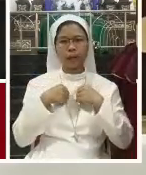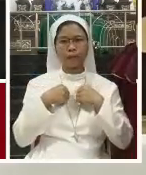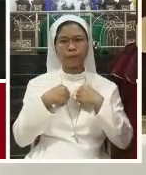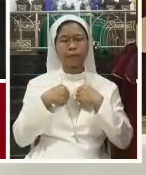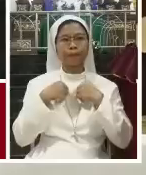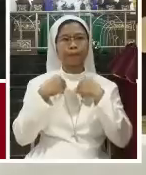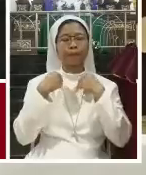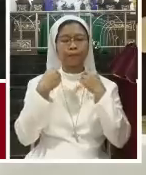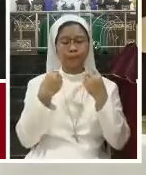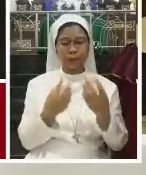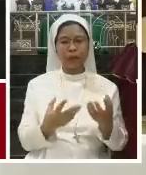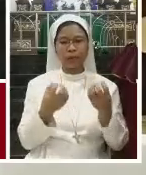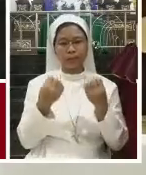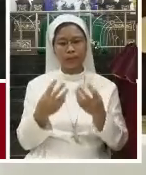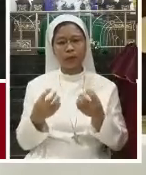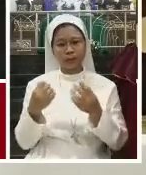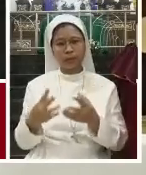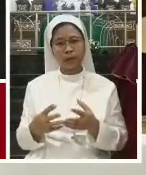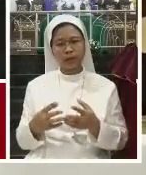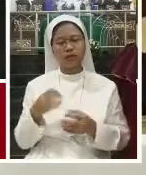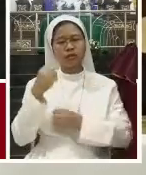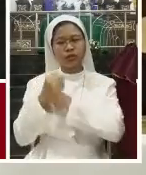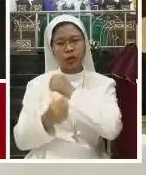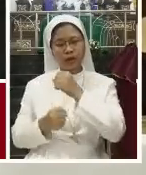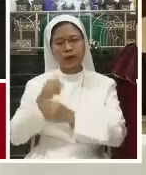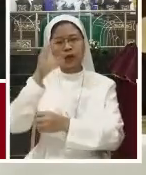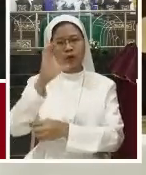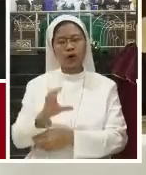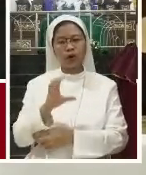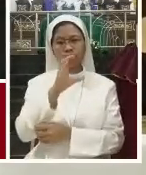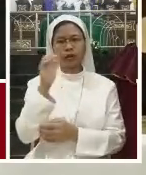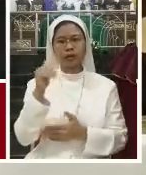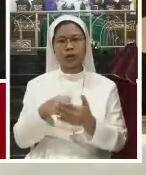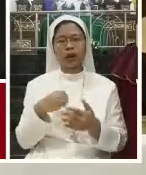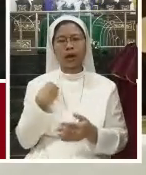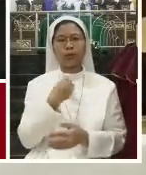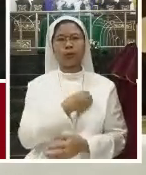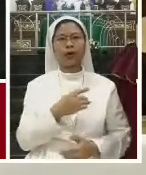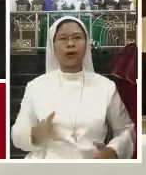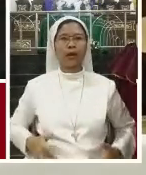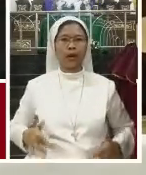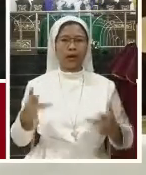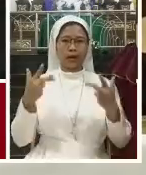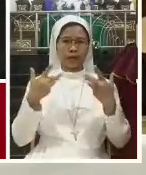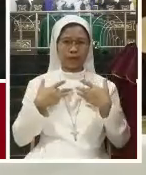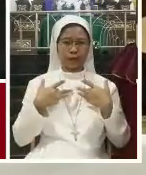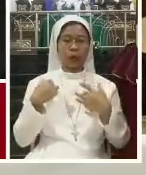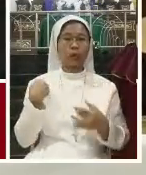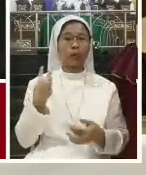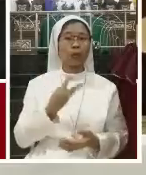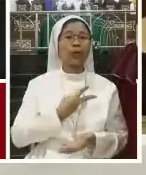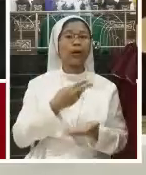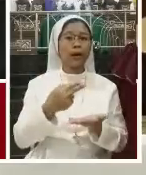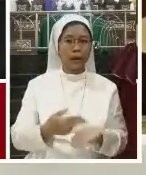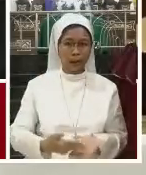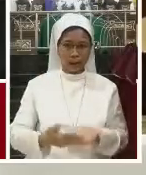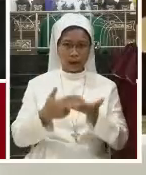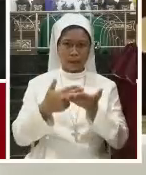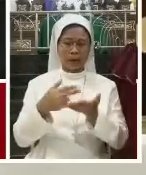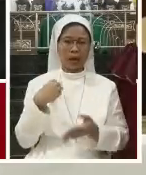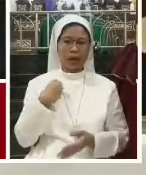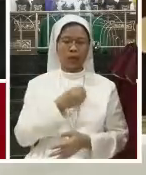kan krus na pinapasan niya to sa satong buhay. Tabangan niya to ang sa itong mga